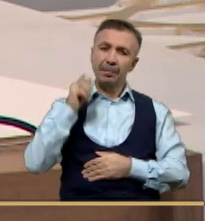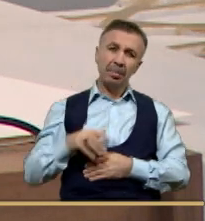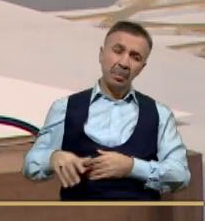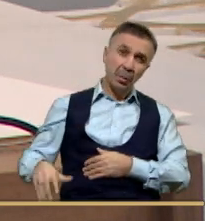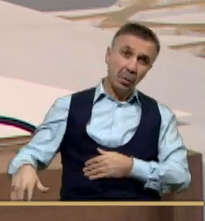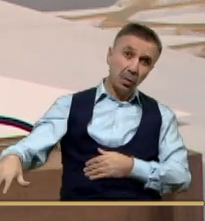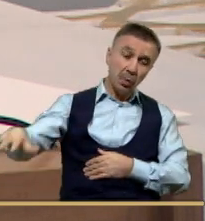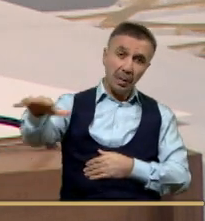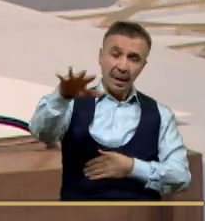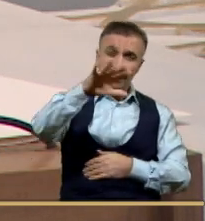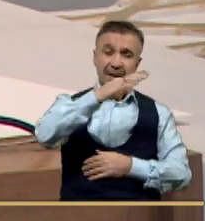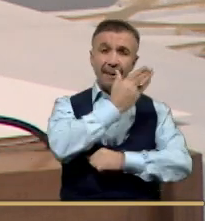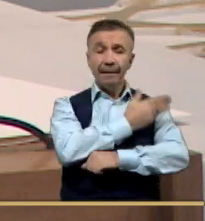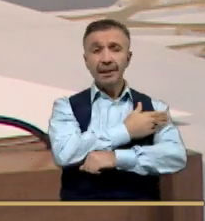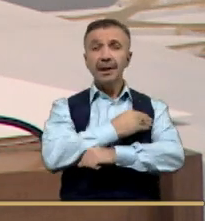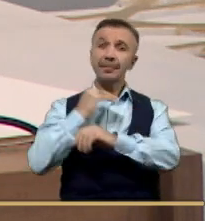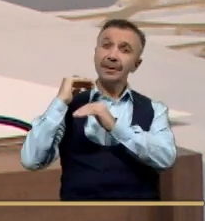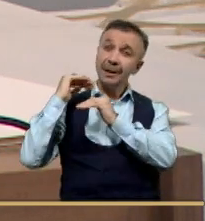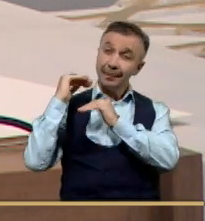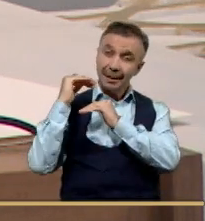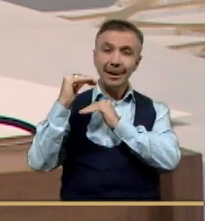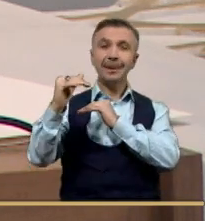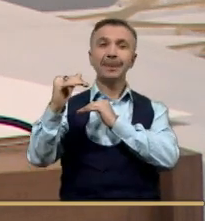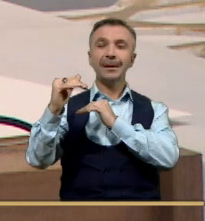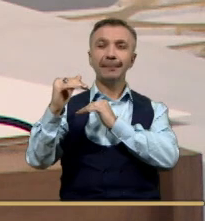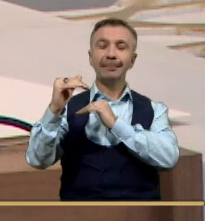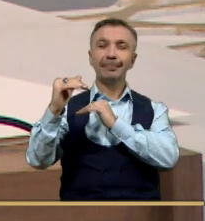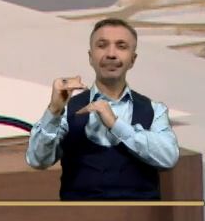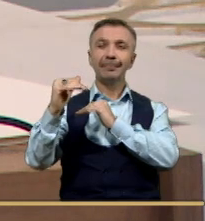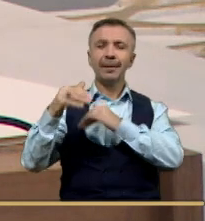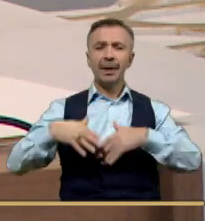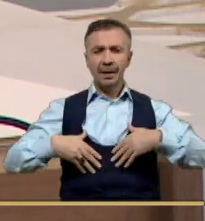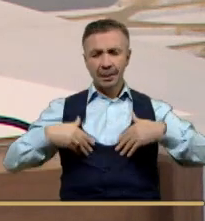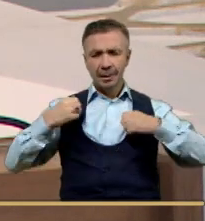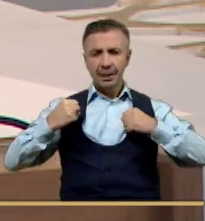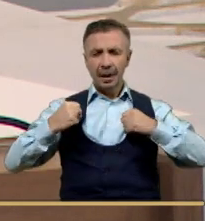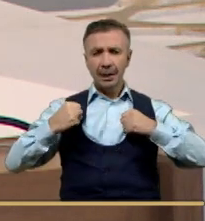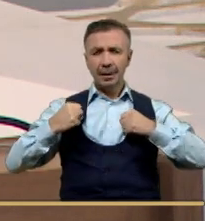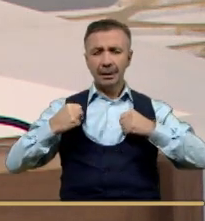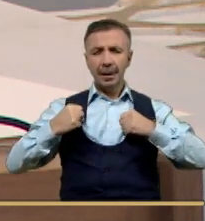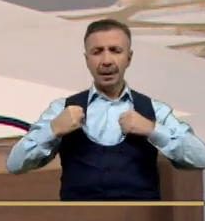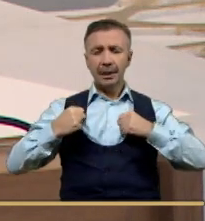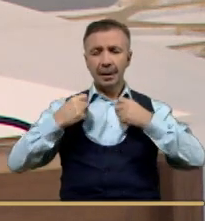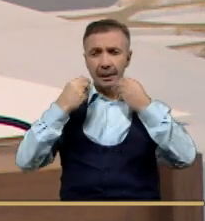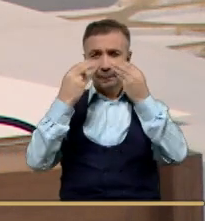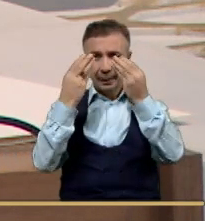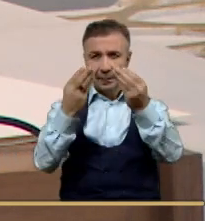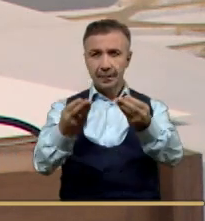cümlemize, vatanımıza, milletimize sağlık ve afiyetler ihsan